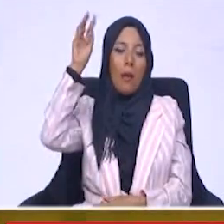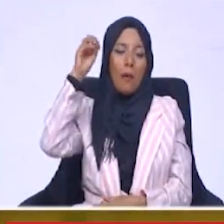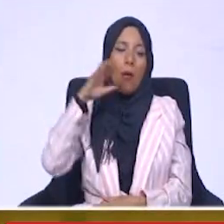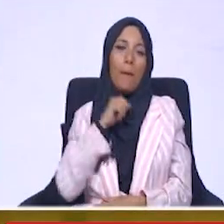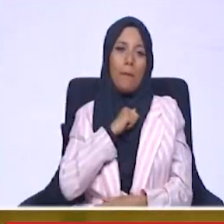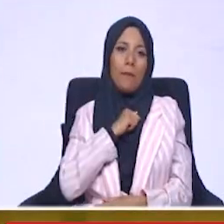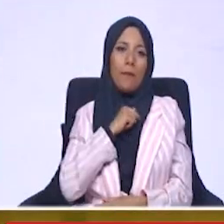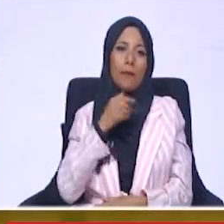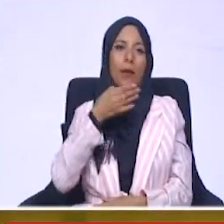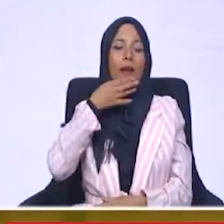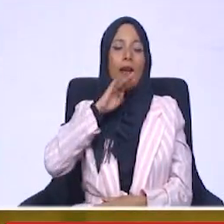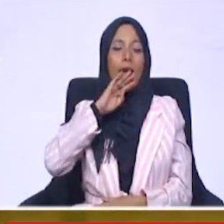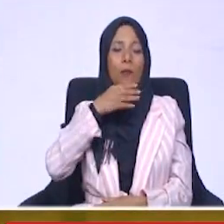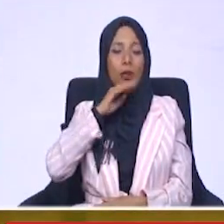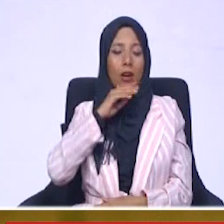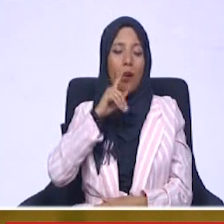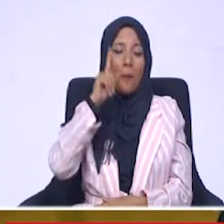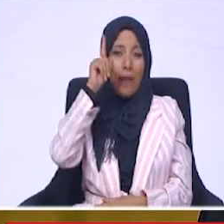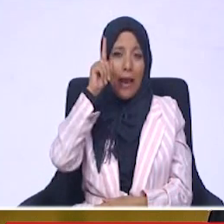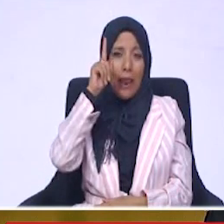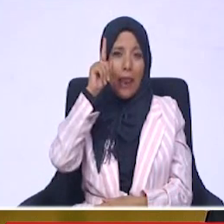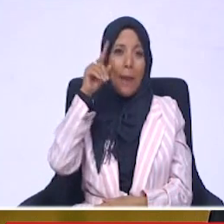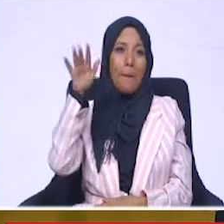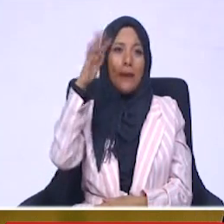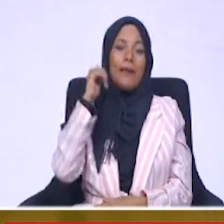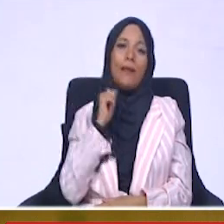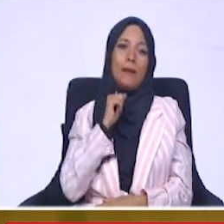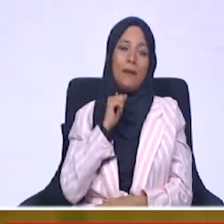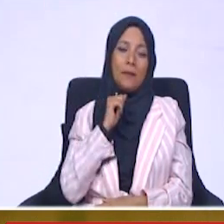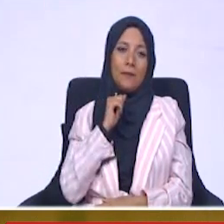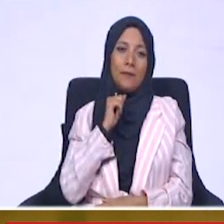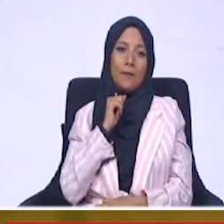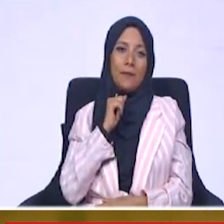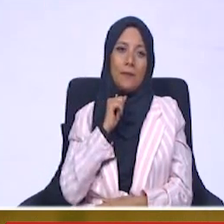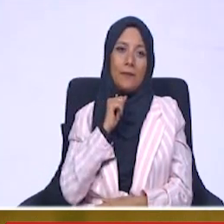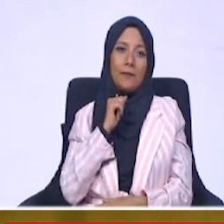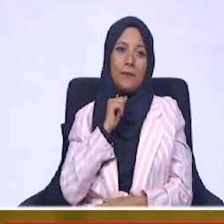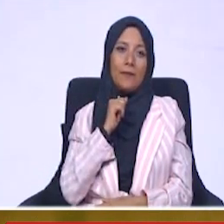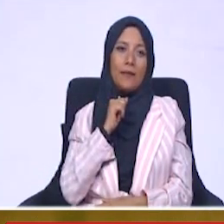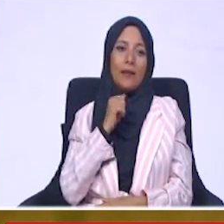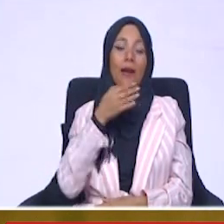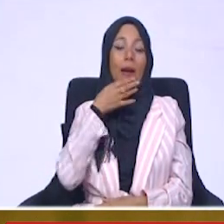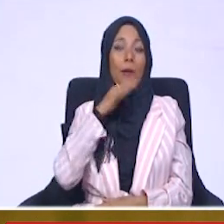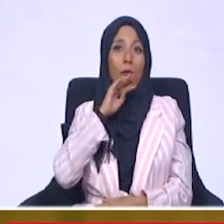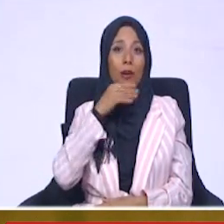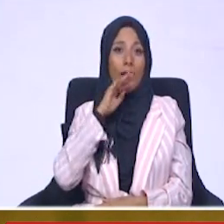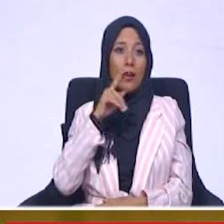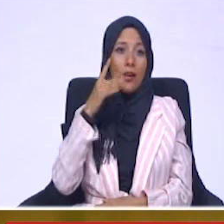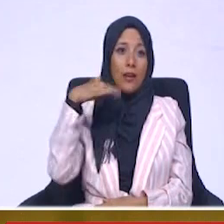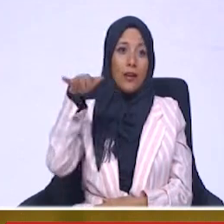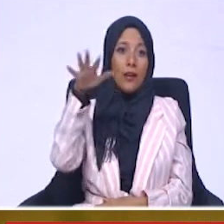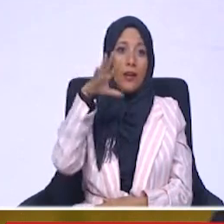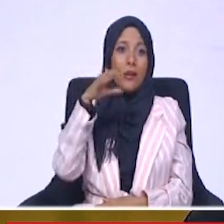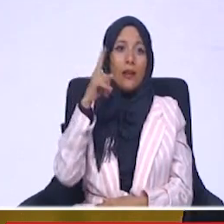الرحيم الحمد لله رب العالمين الحمد لله